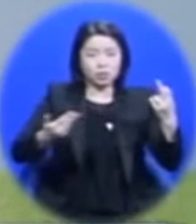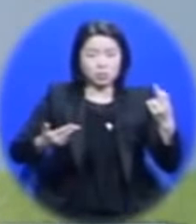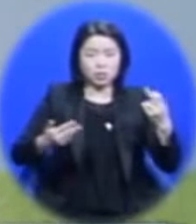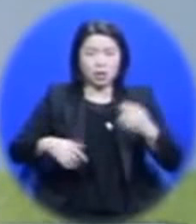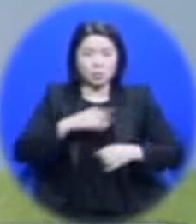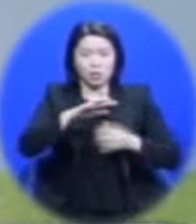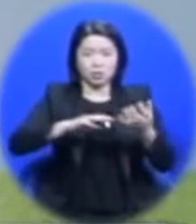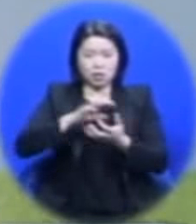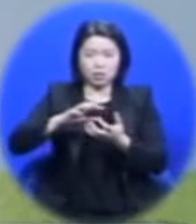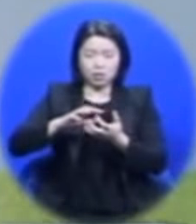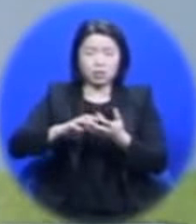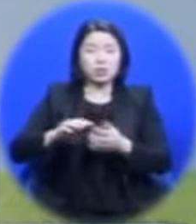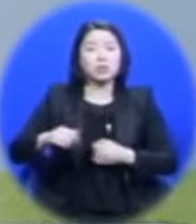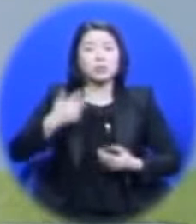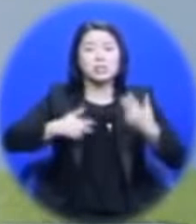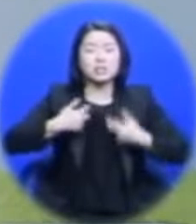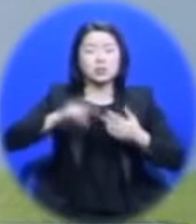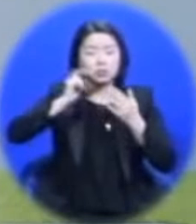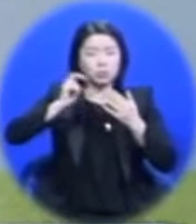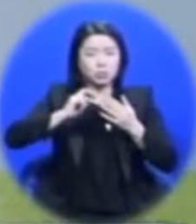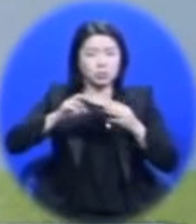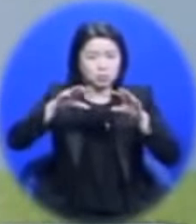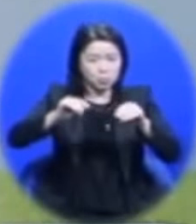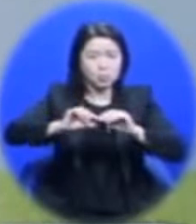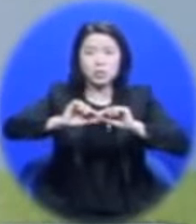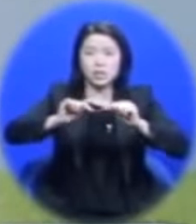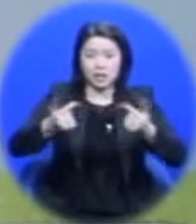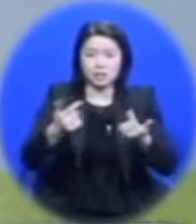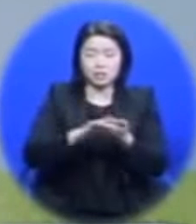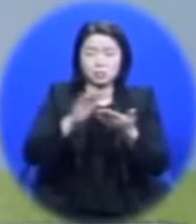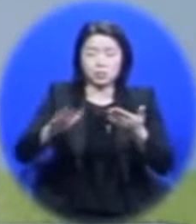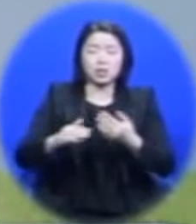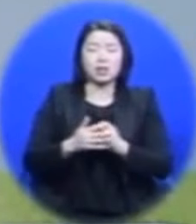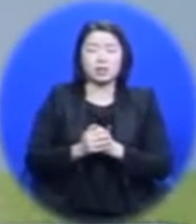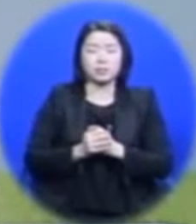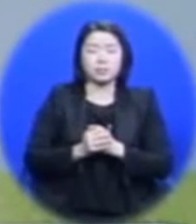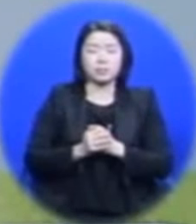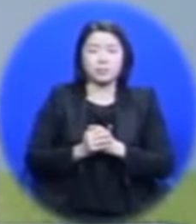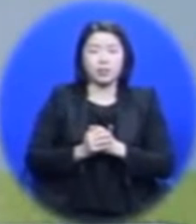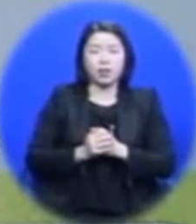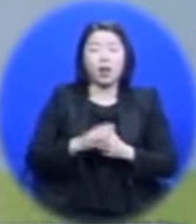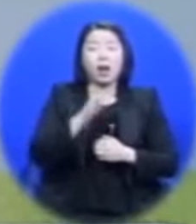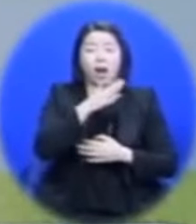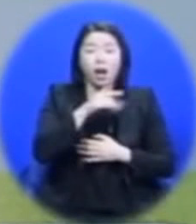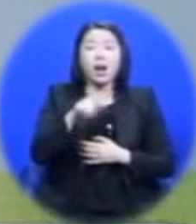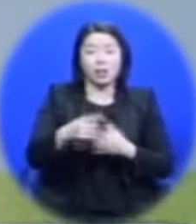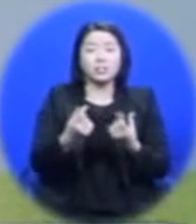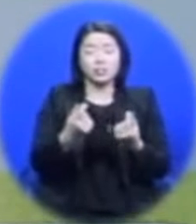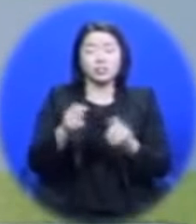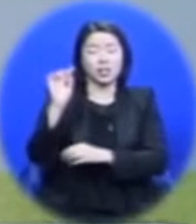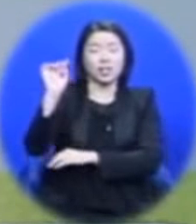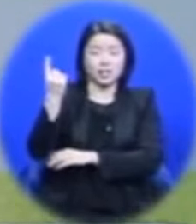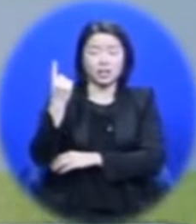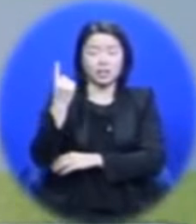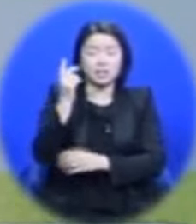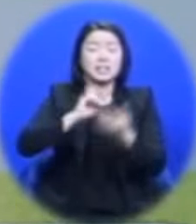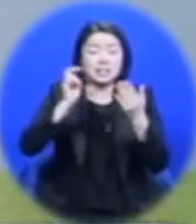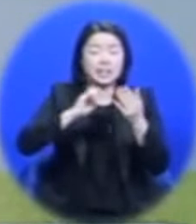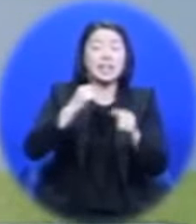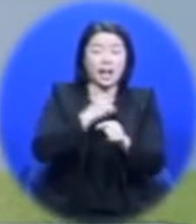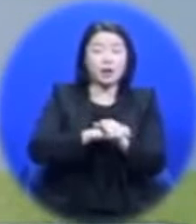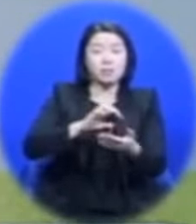터져나오고 즐거운 노래소리 그치지 않습니다. 아, 그렇구나. 다윗이 찬양할